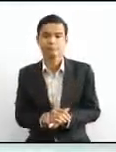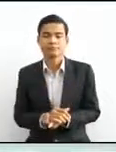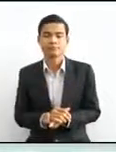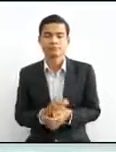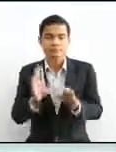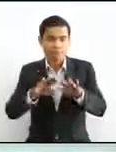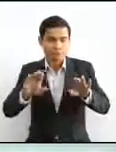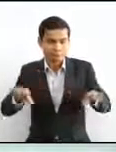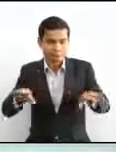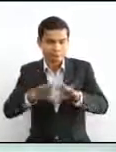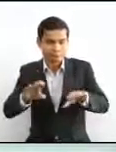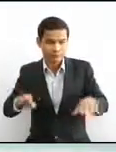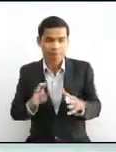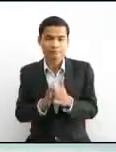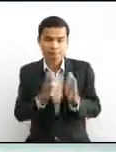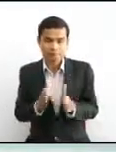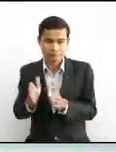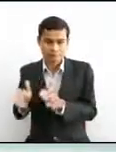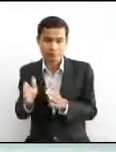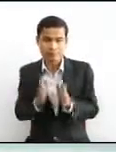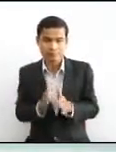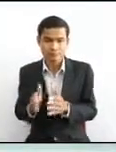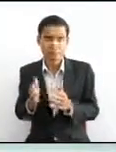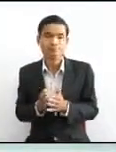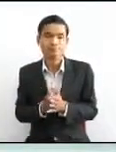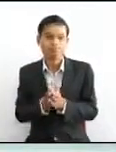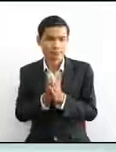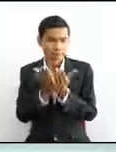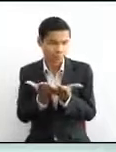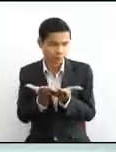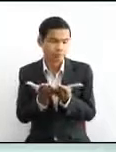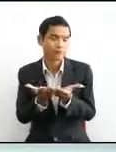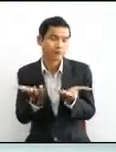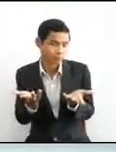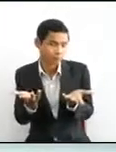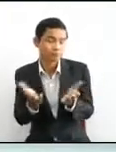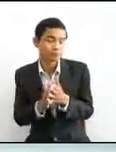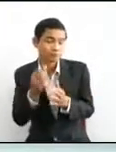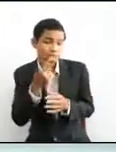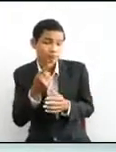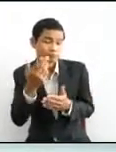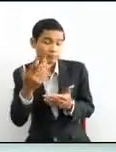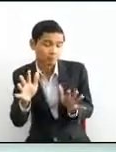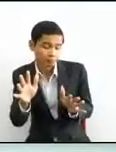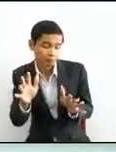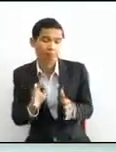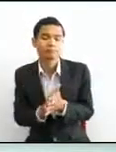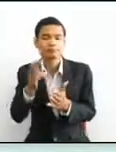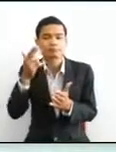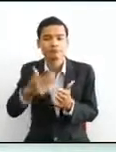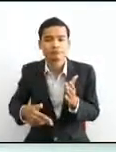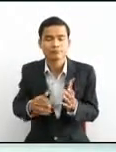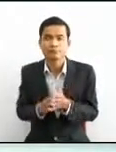Chá con tặng ọc ní. Triêm xăm bà rẻ ná. Xăm bà rẻ ấy khá mấy nhạc cựu bà bình mô nó. Chá,